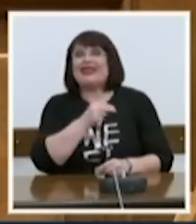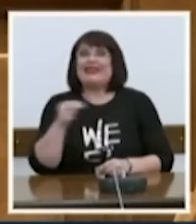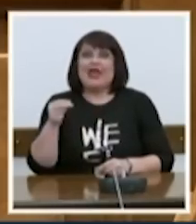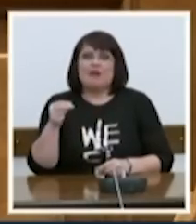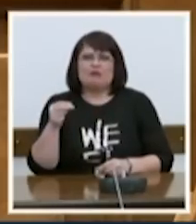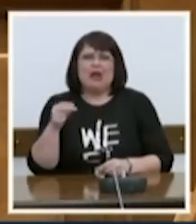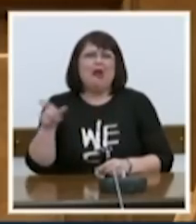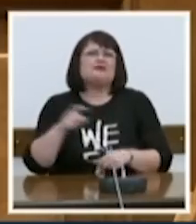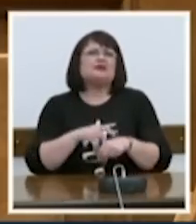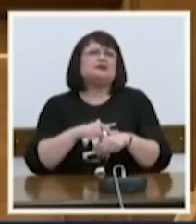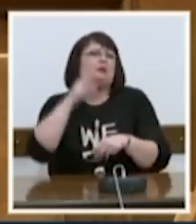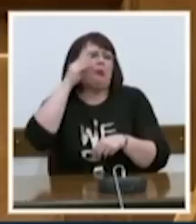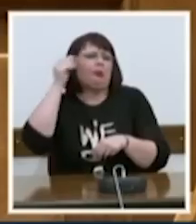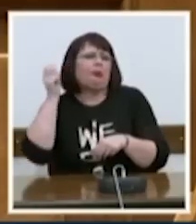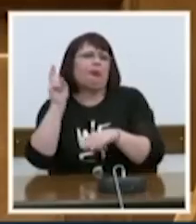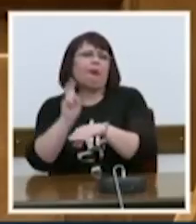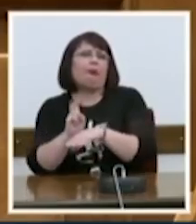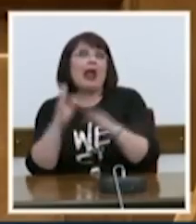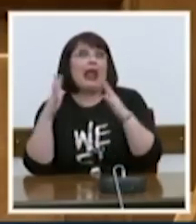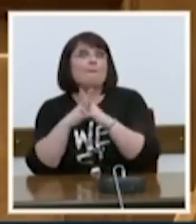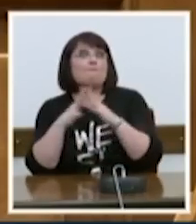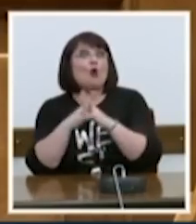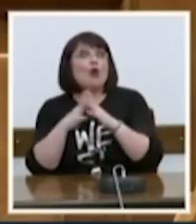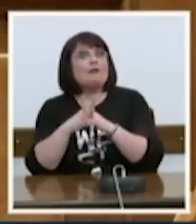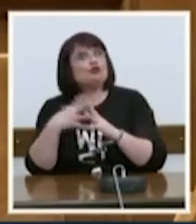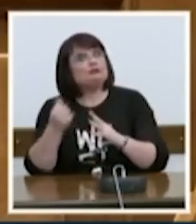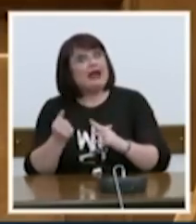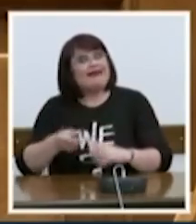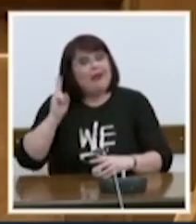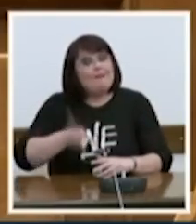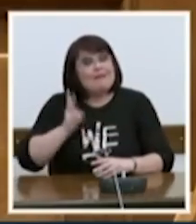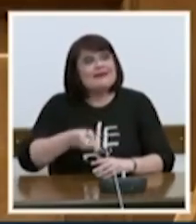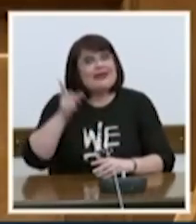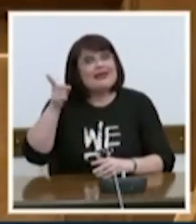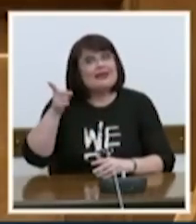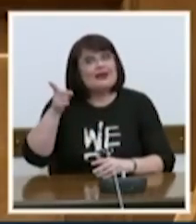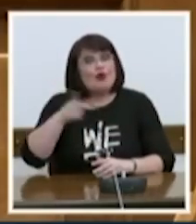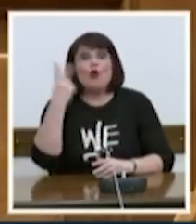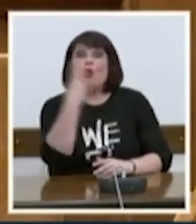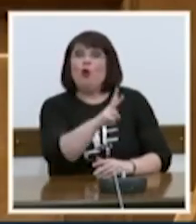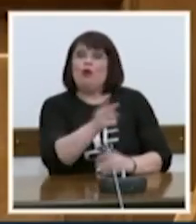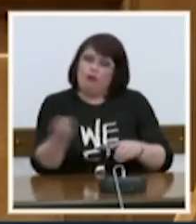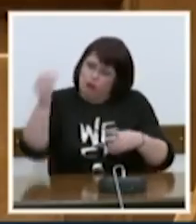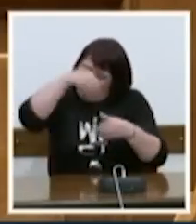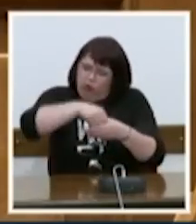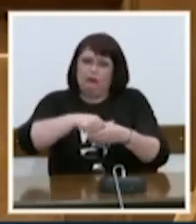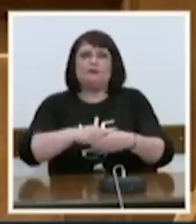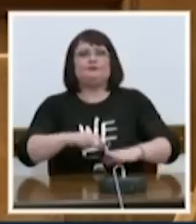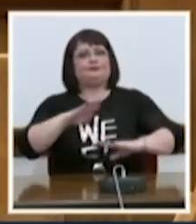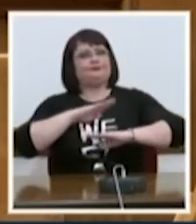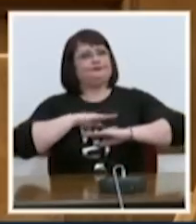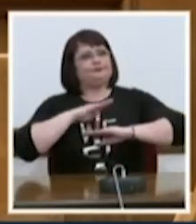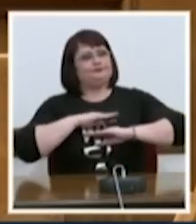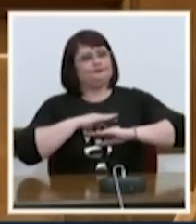μονοπολεί, όμως ο πόλεμος κλιμακώνεται επικίνδυνα και με τη δική σας συμβολή, γιατί στέλνετε πυρομαχικά